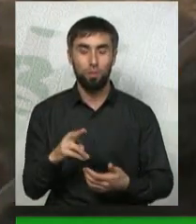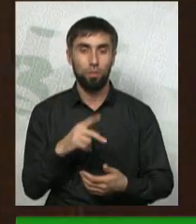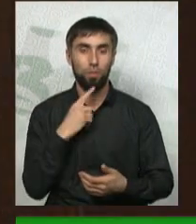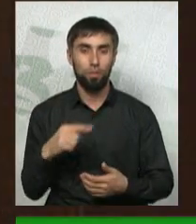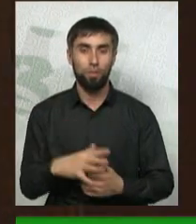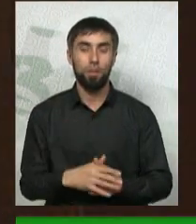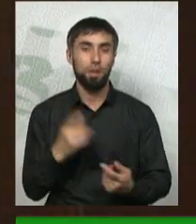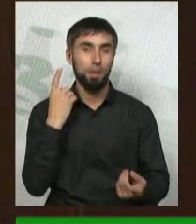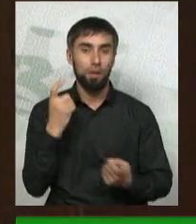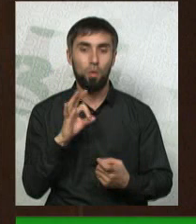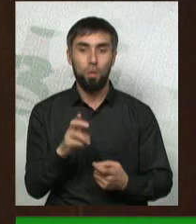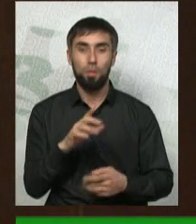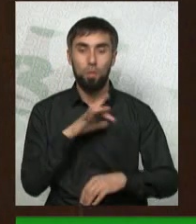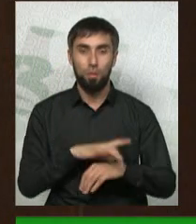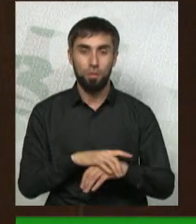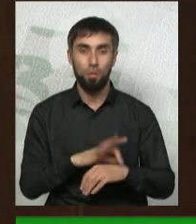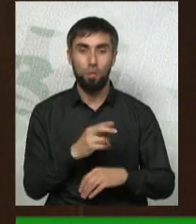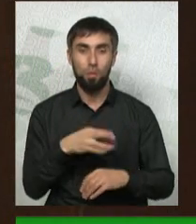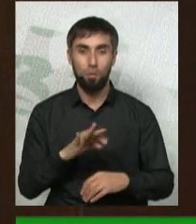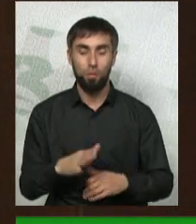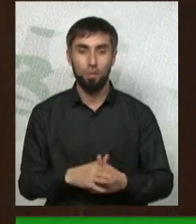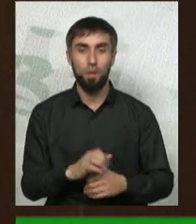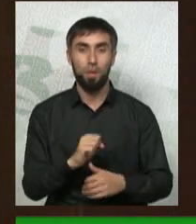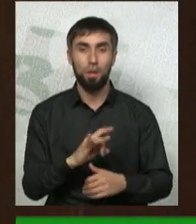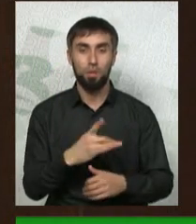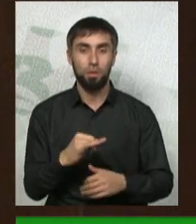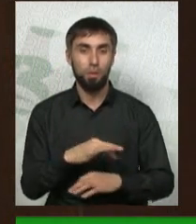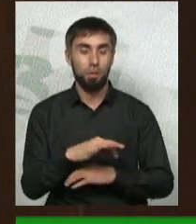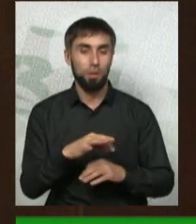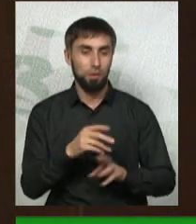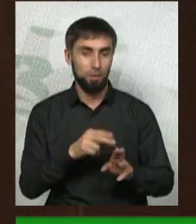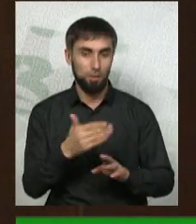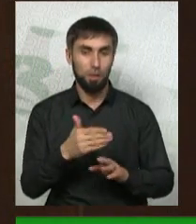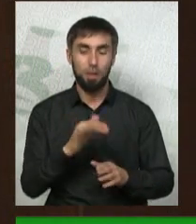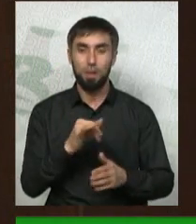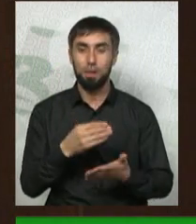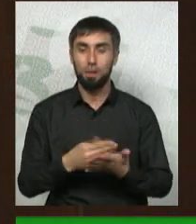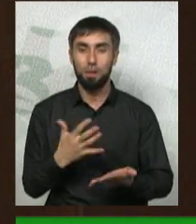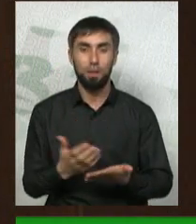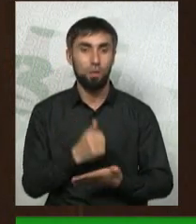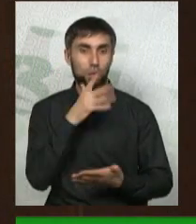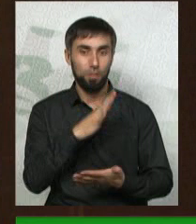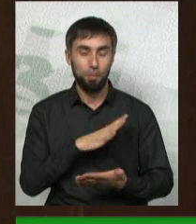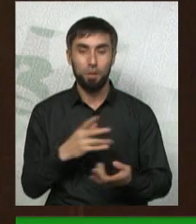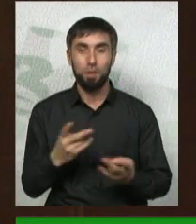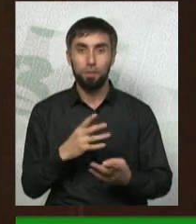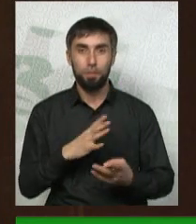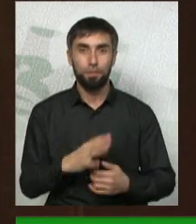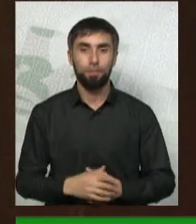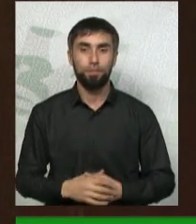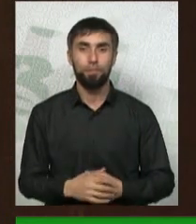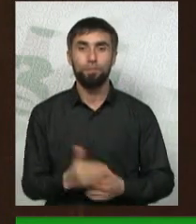России. Информация об обнаружении объекта археологического наследия либо ценностей, которые были обнаружены, должны